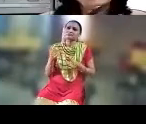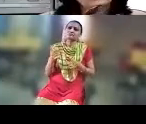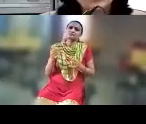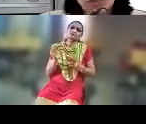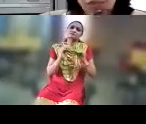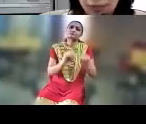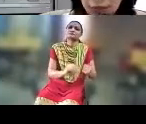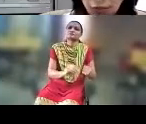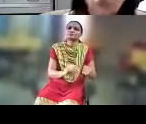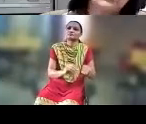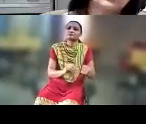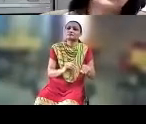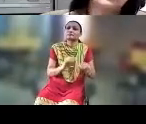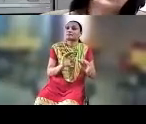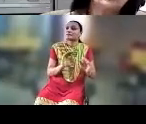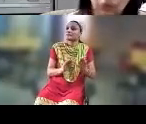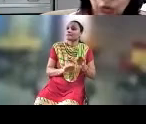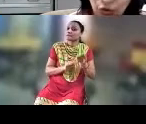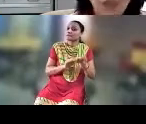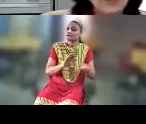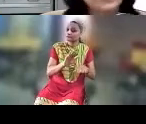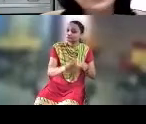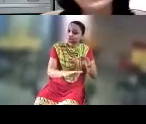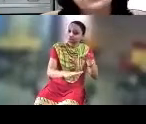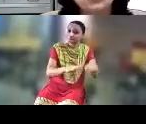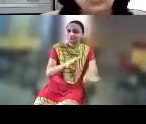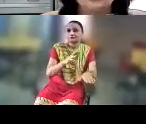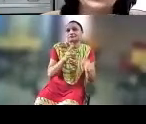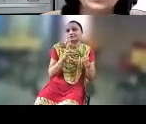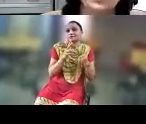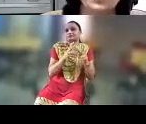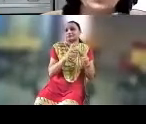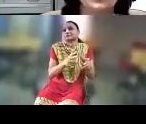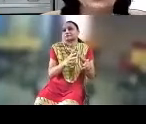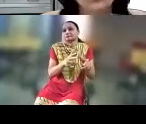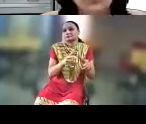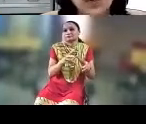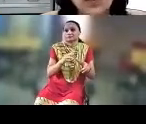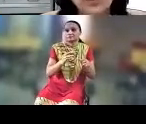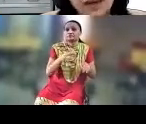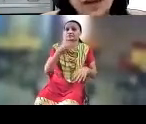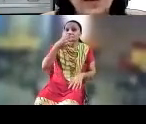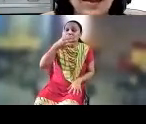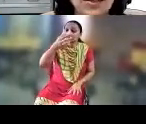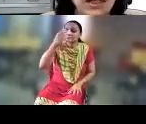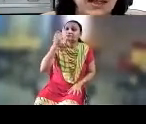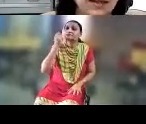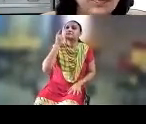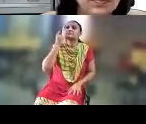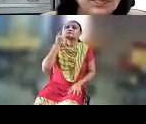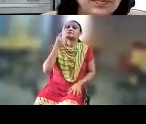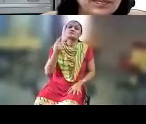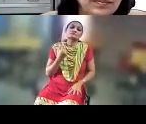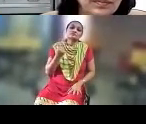ये जो सारे स्टेप्स हम उसको बताते हैं, उससे उसको आगे के लिए बच्चे को पता लगता है कि वो क्या करे इसके